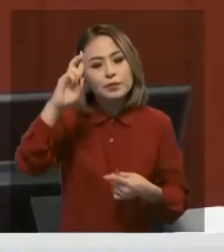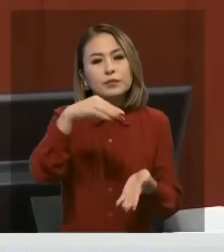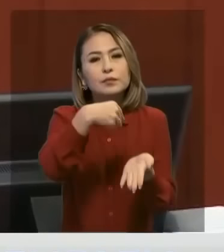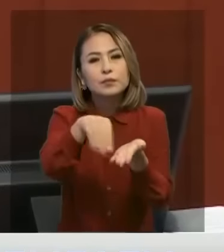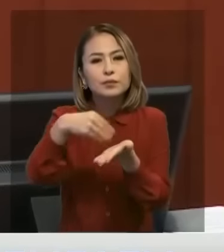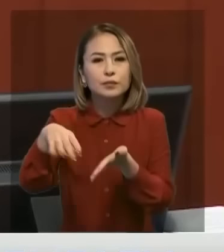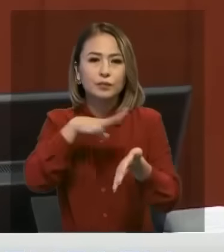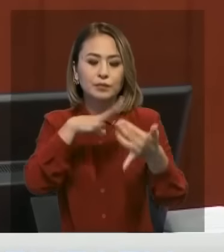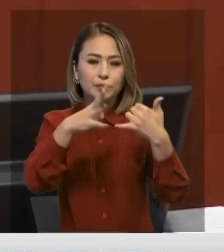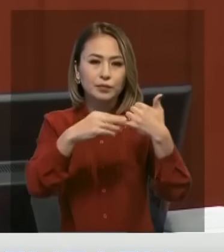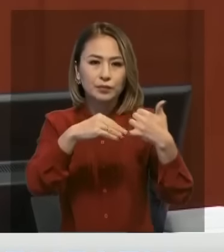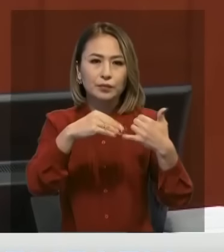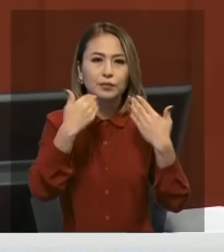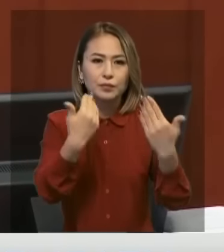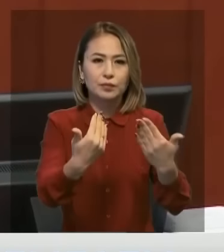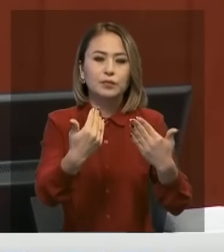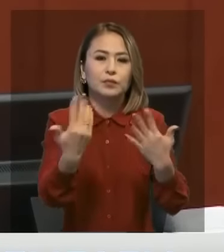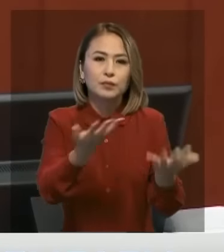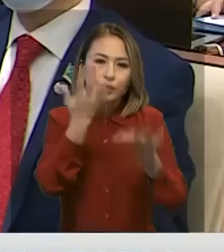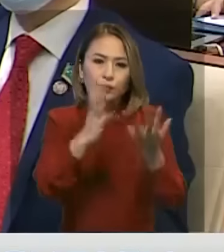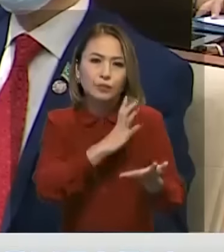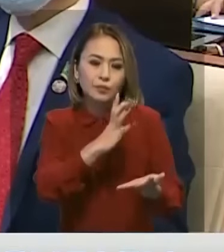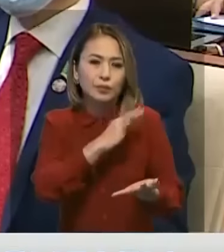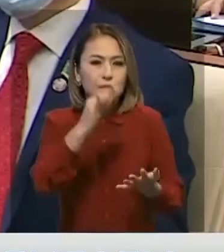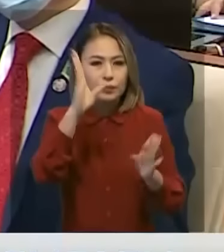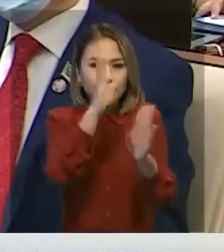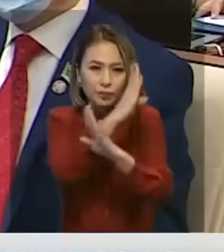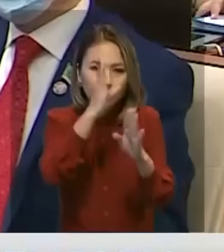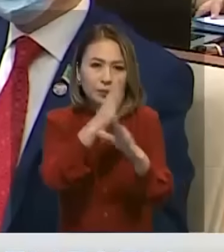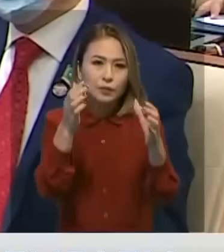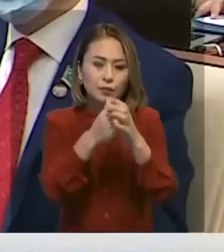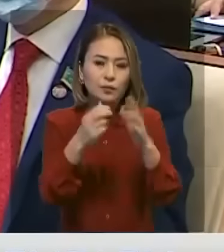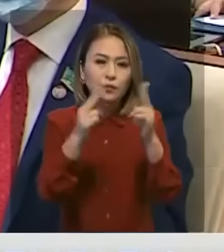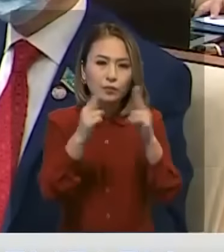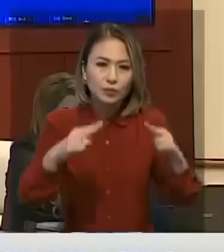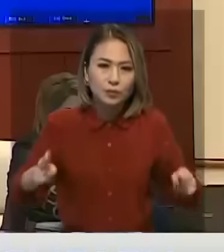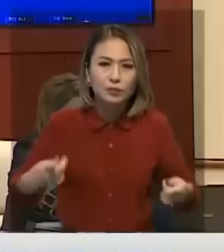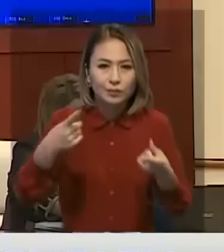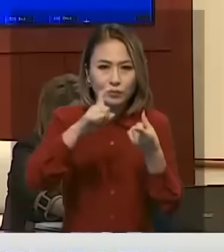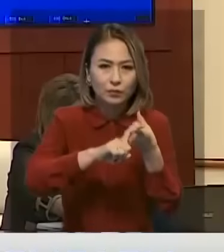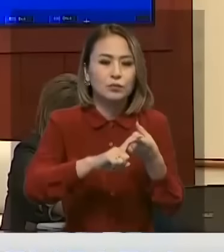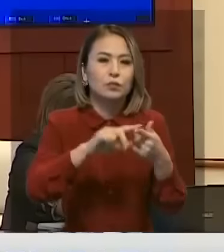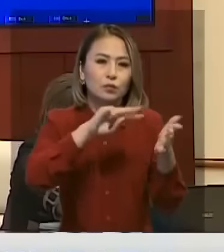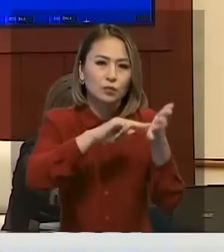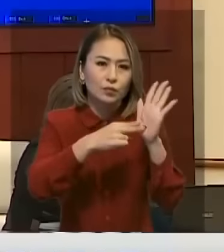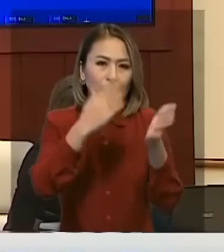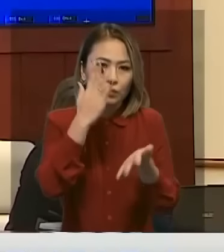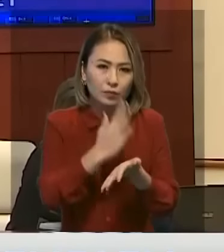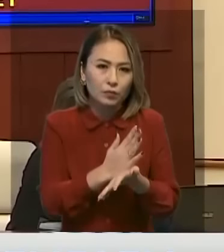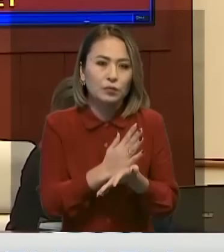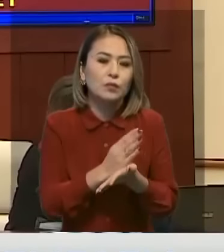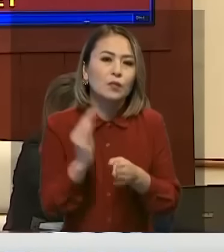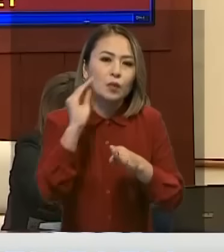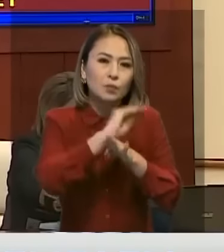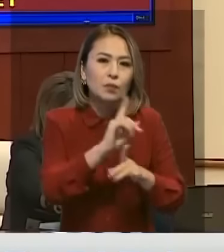дамыту, мемлекеттік сатып алу, жер қойнауының қазба байлығы және табиғи монополиялар субъектілеріне қатысты